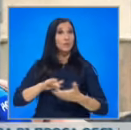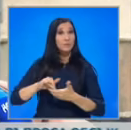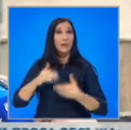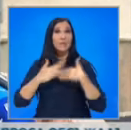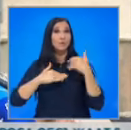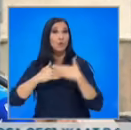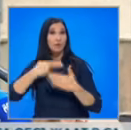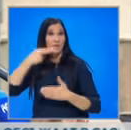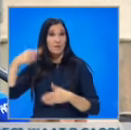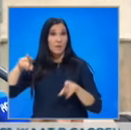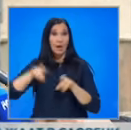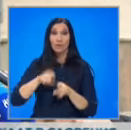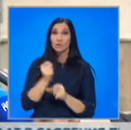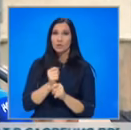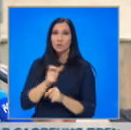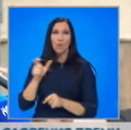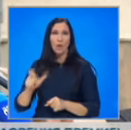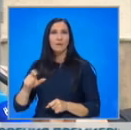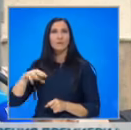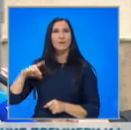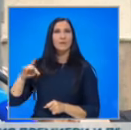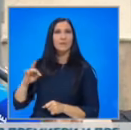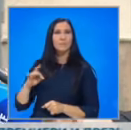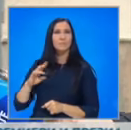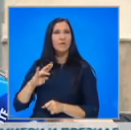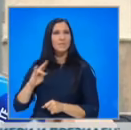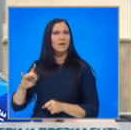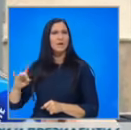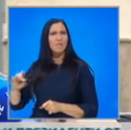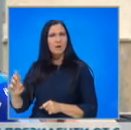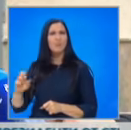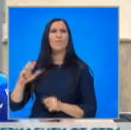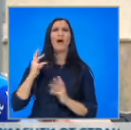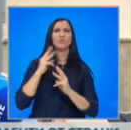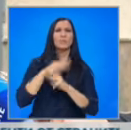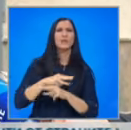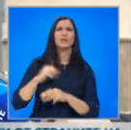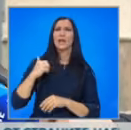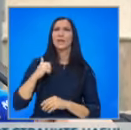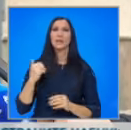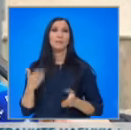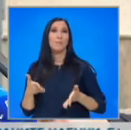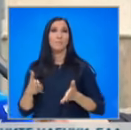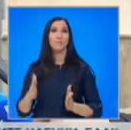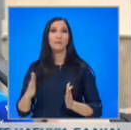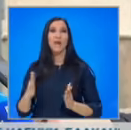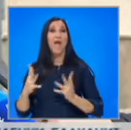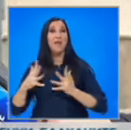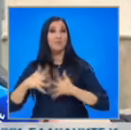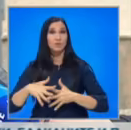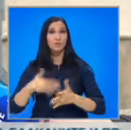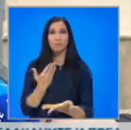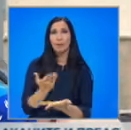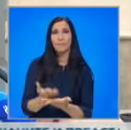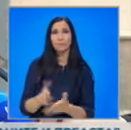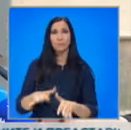строителните компании, както и с колегите от МРРБ, Автомагистрали и Агенция Пътна инфраструктура, е да